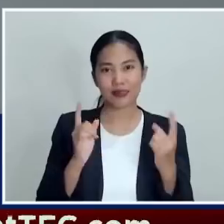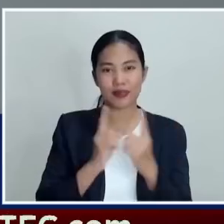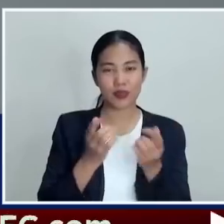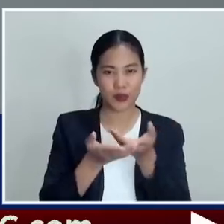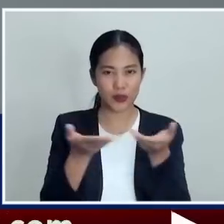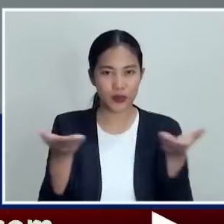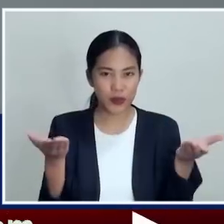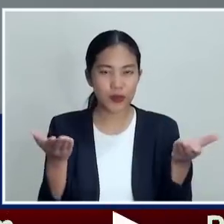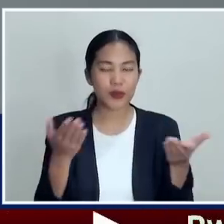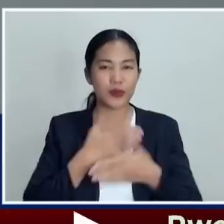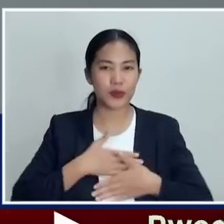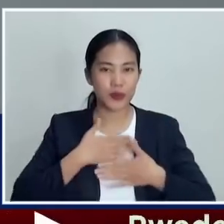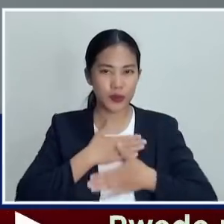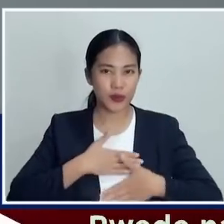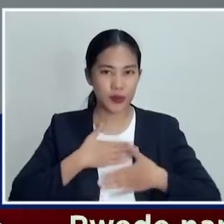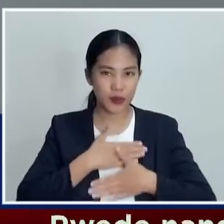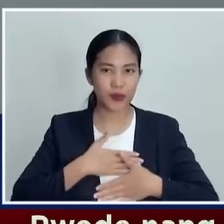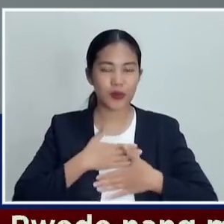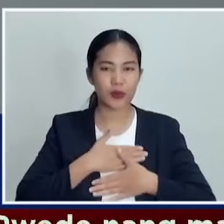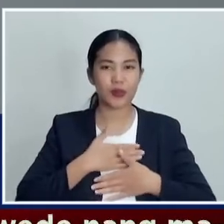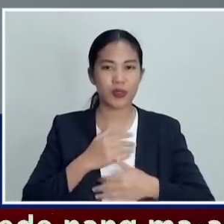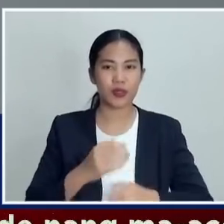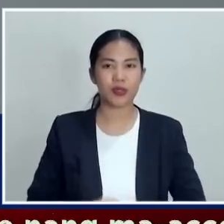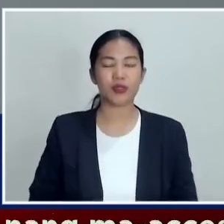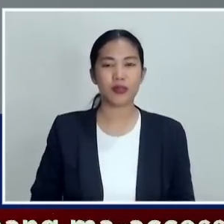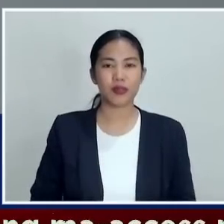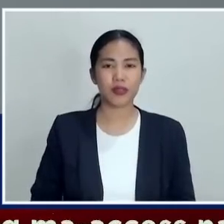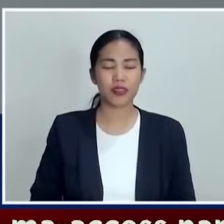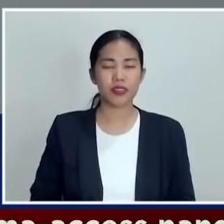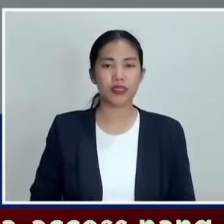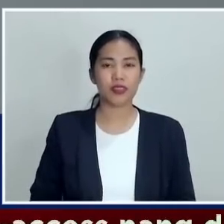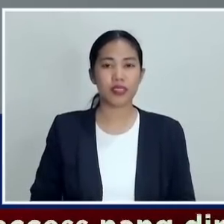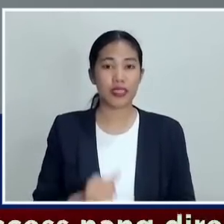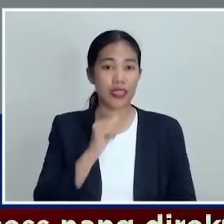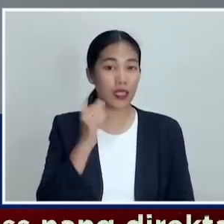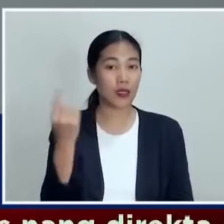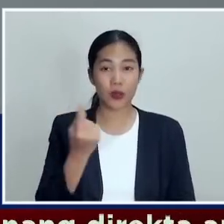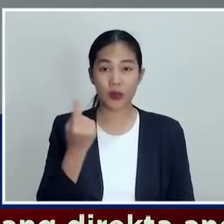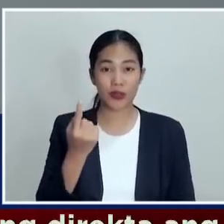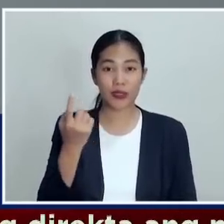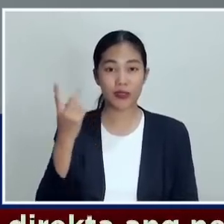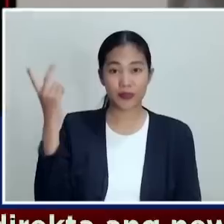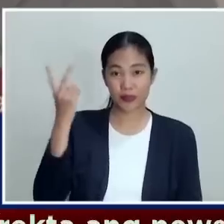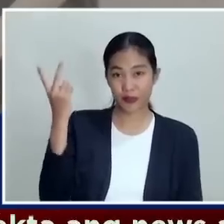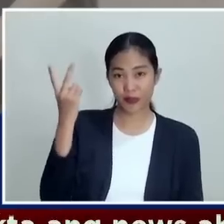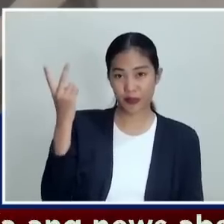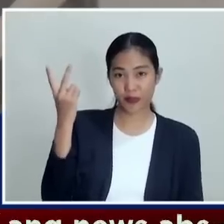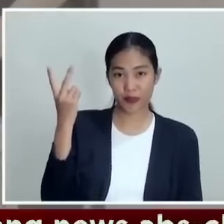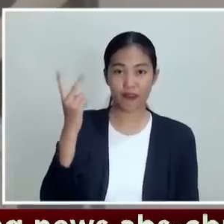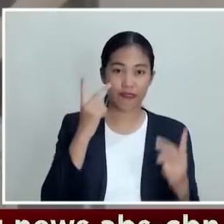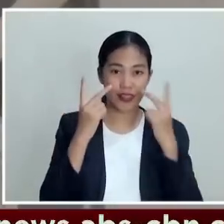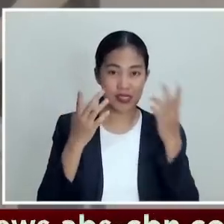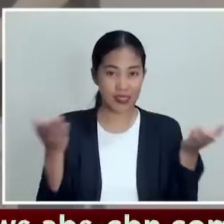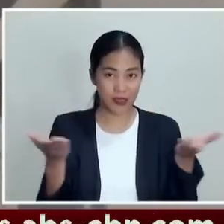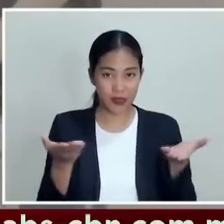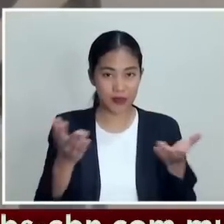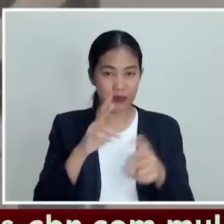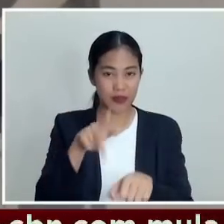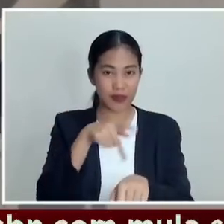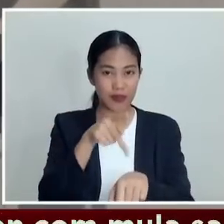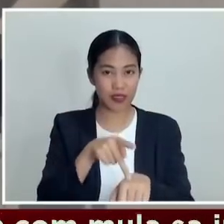we hope you all look forward to it. Pero hindi lang sina Moonbin at Sanha ang biyaheng Pinas. Handa na ba